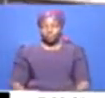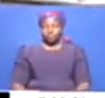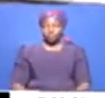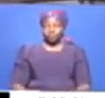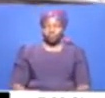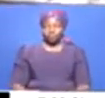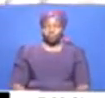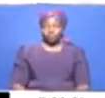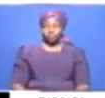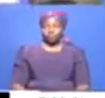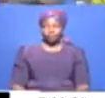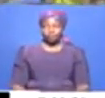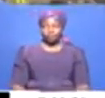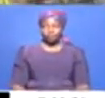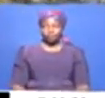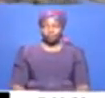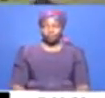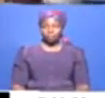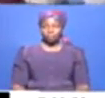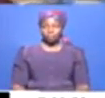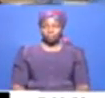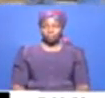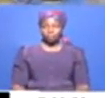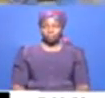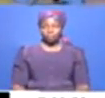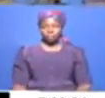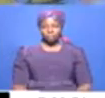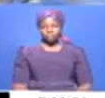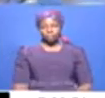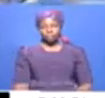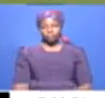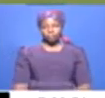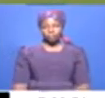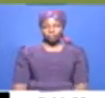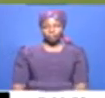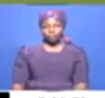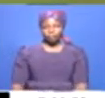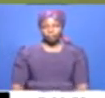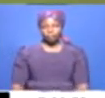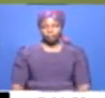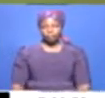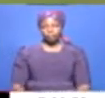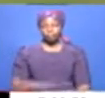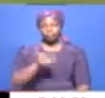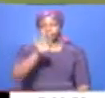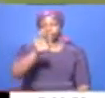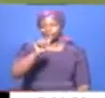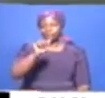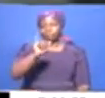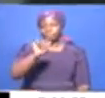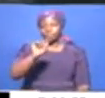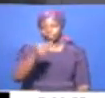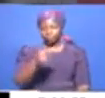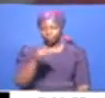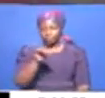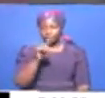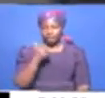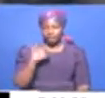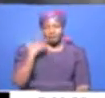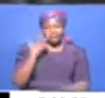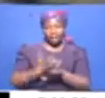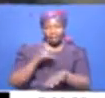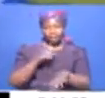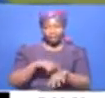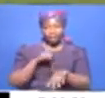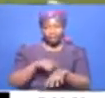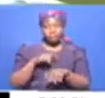Kibet. It was quick, it was decisive, he got a gap and he was strong enough to hang on to. Faith Kipyegon alikuwa na kibarua kigumu zaidi katika mbio